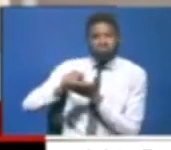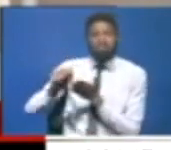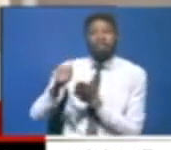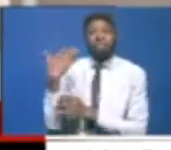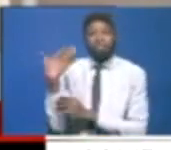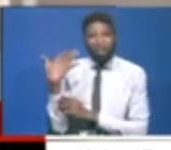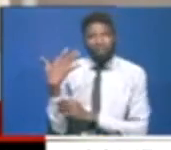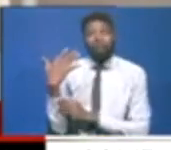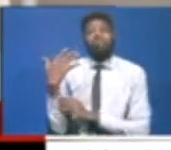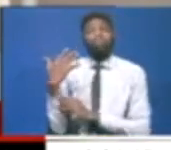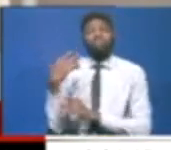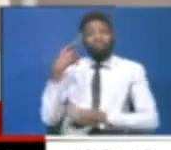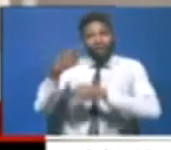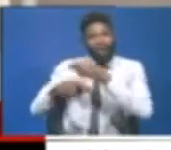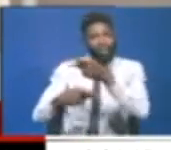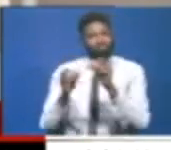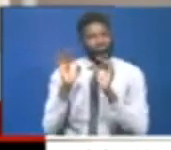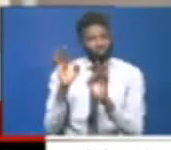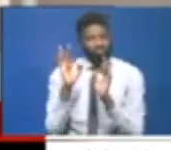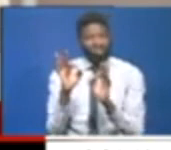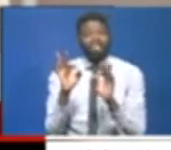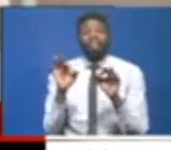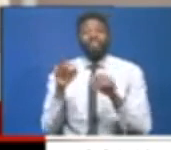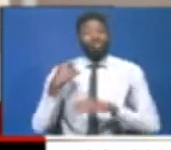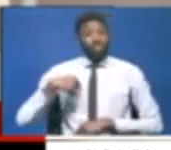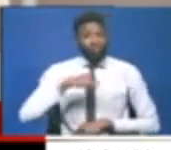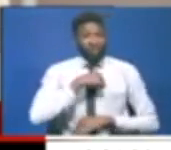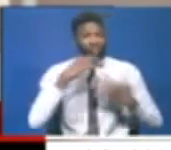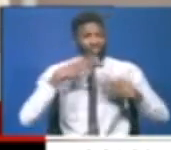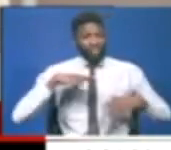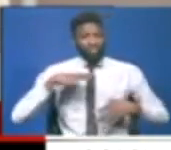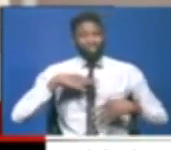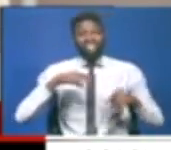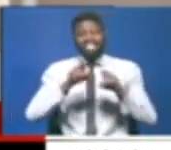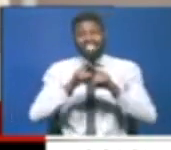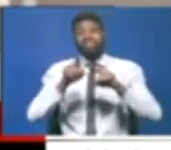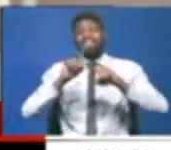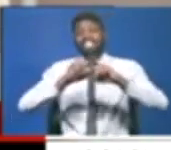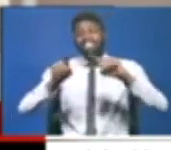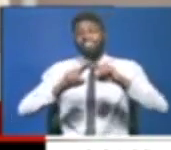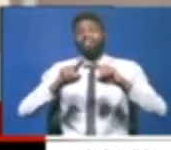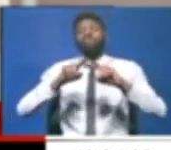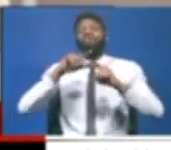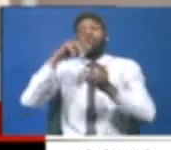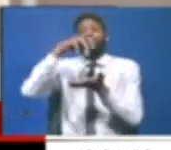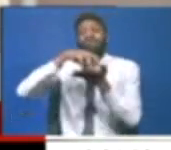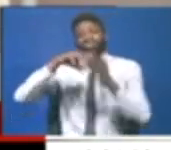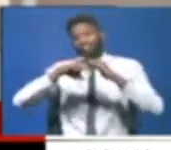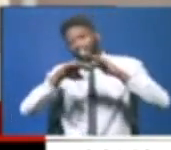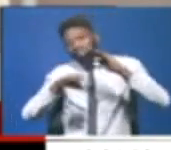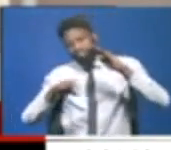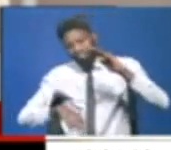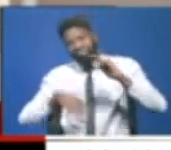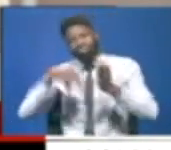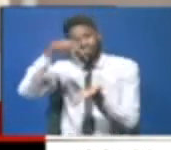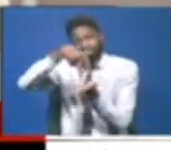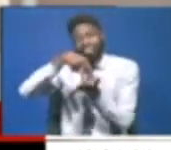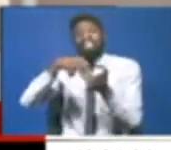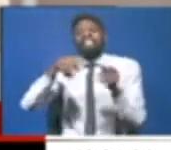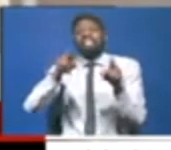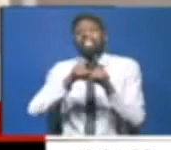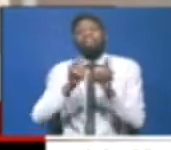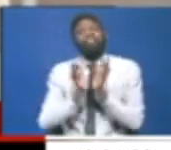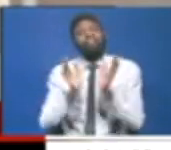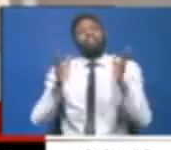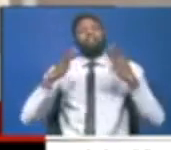vingine na taifa lote kwa ujumla tutakuwa na ile imani ya kwamba IBC iko tayari kufanya uchaguzi ambao ni huru na wenye